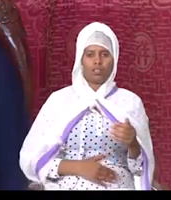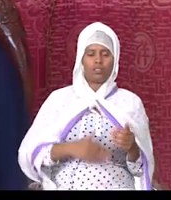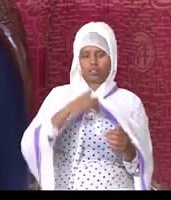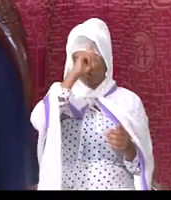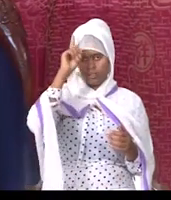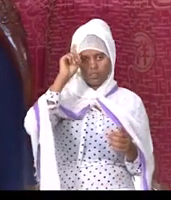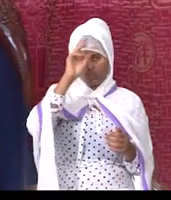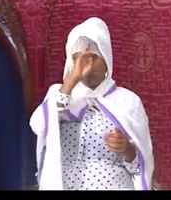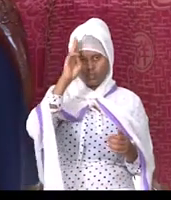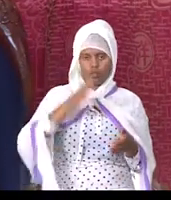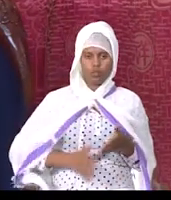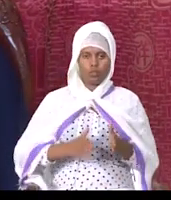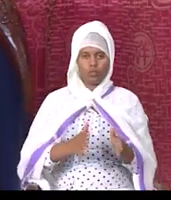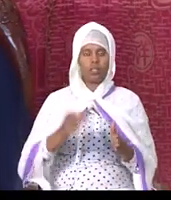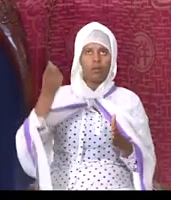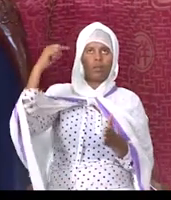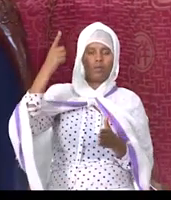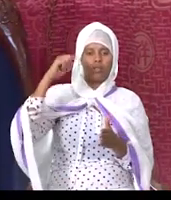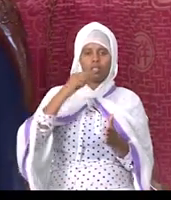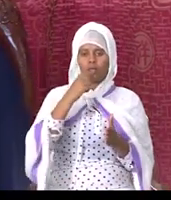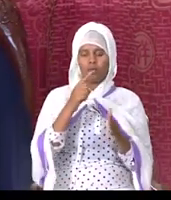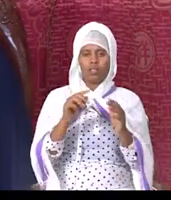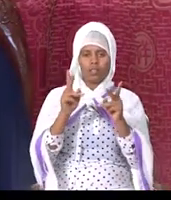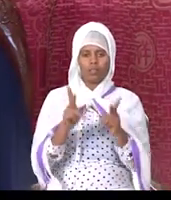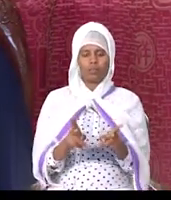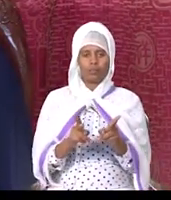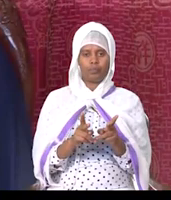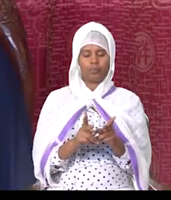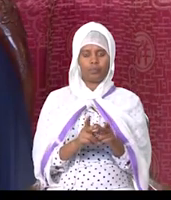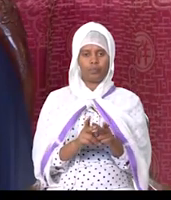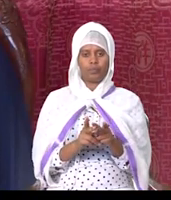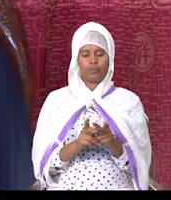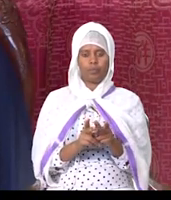ነፍሲ ወሰእድ የ ከኢሉ ማለት እዩ እዚ ኣምላሽ ኣምላሽ ዝበላ ድማ